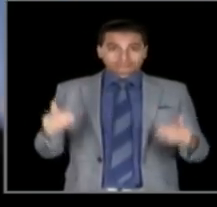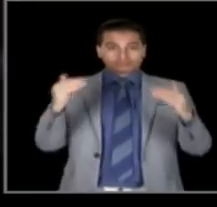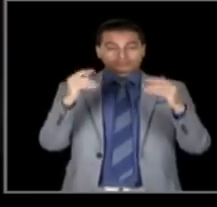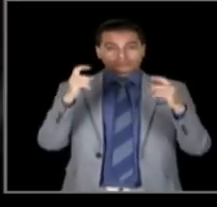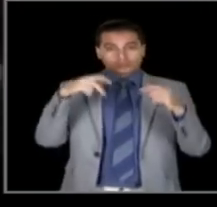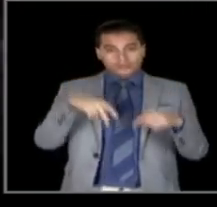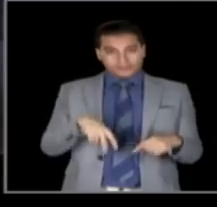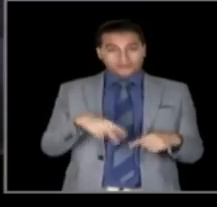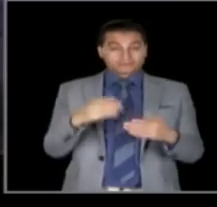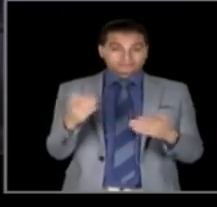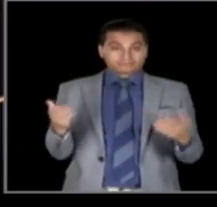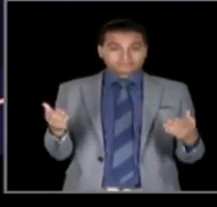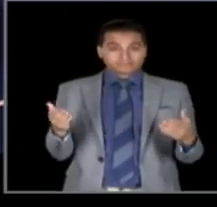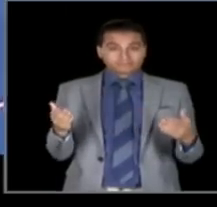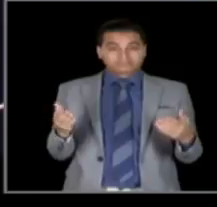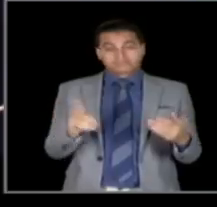لدور الثمانية.